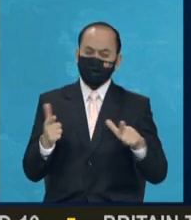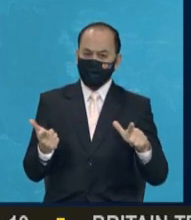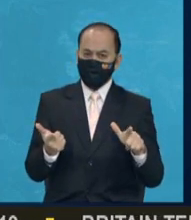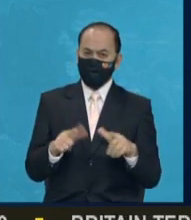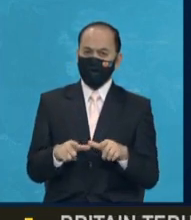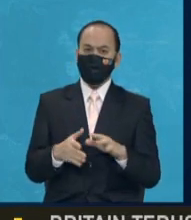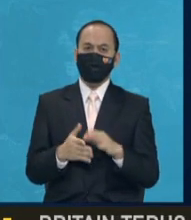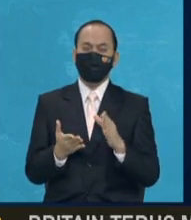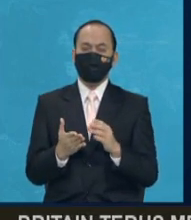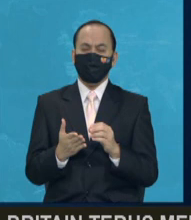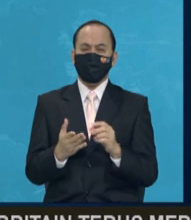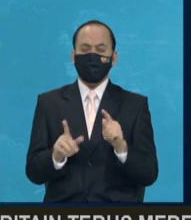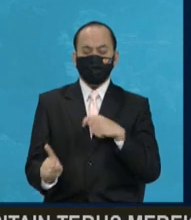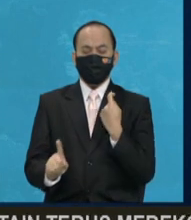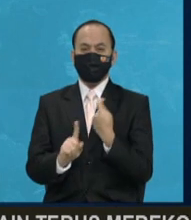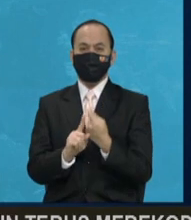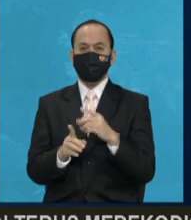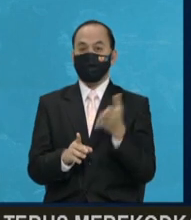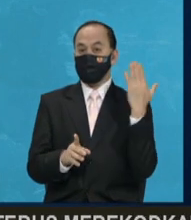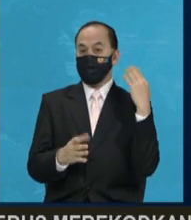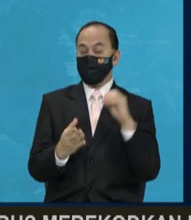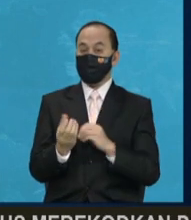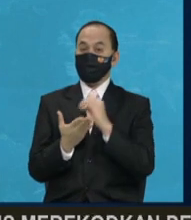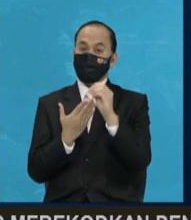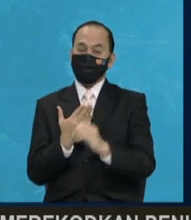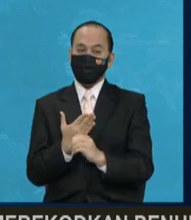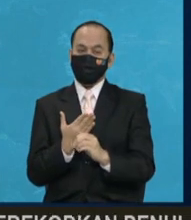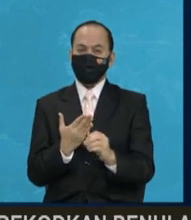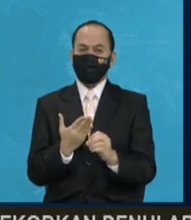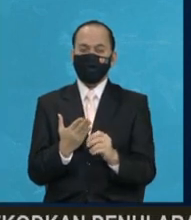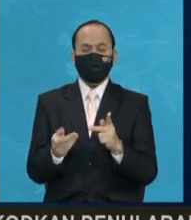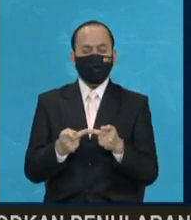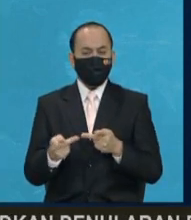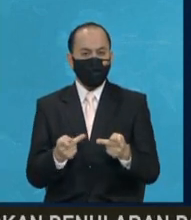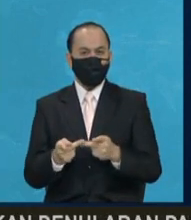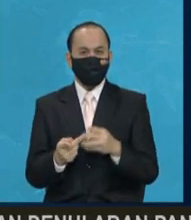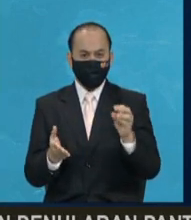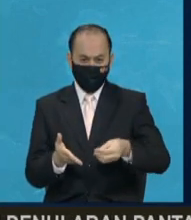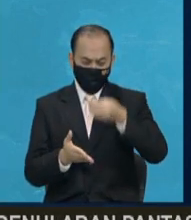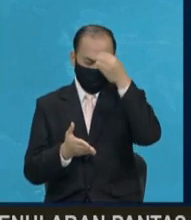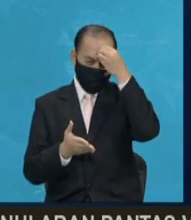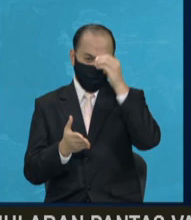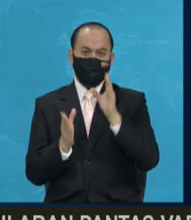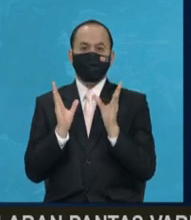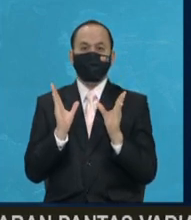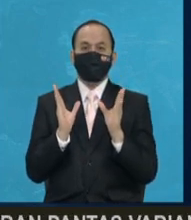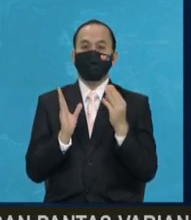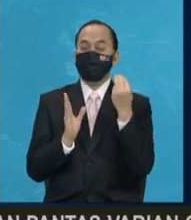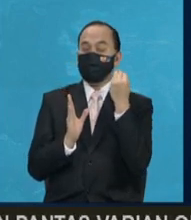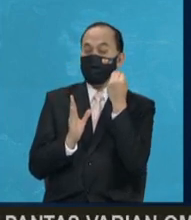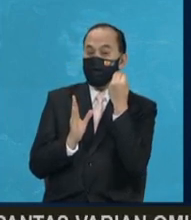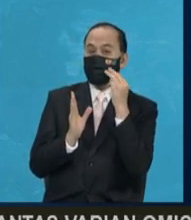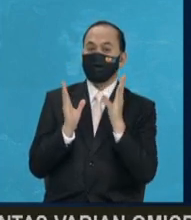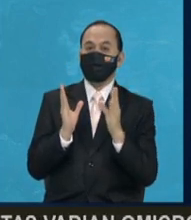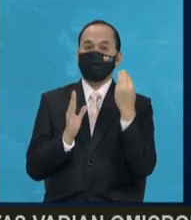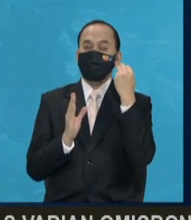bulan Oktober lalu menawarkan perkhidmatan pembelajaran Talent Melayu Brunei sepertinya Melayu Totong Melayu Dusun